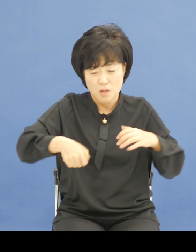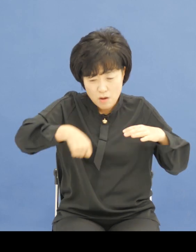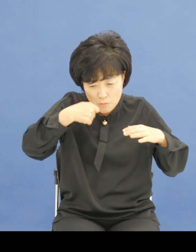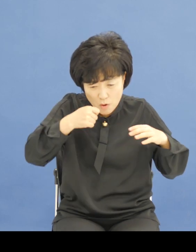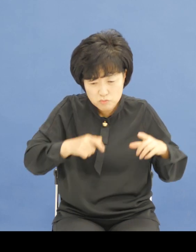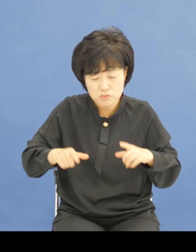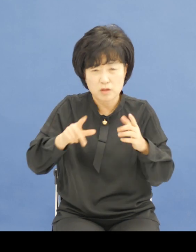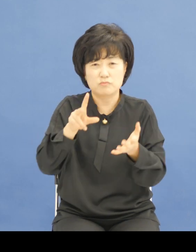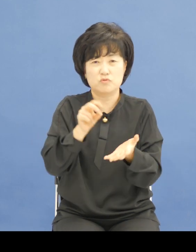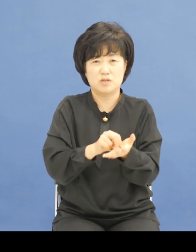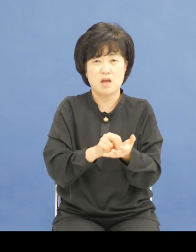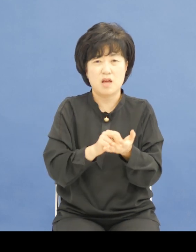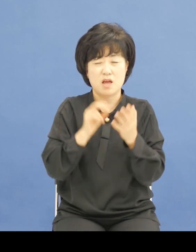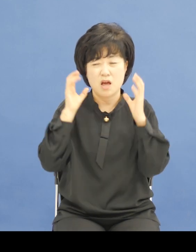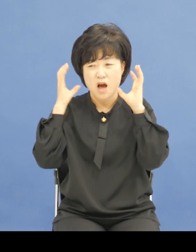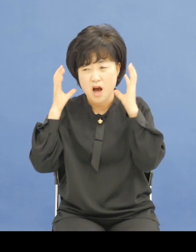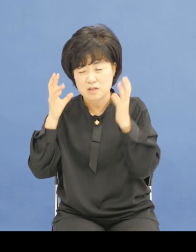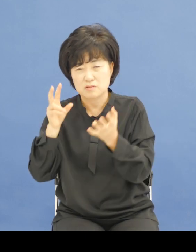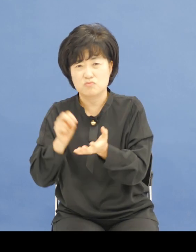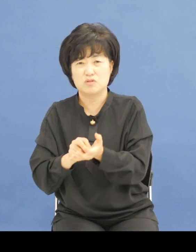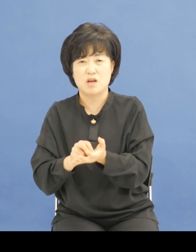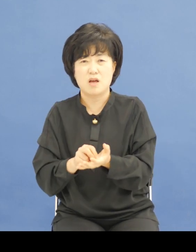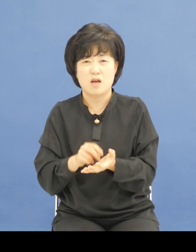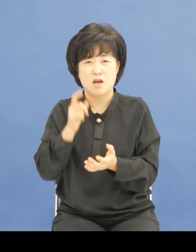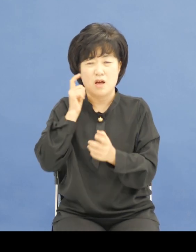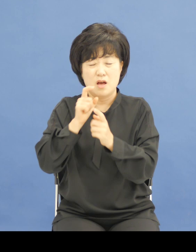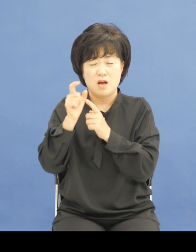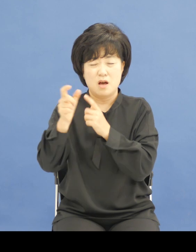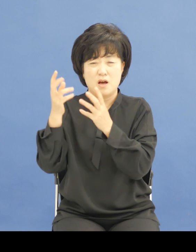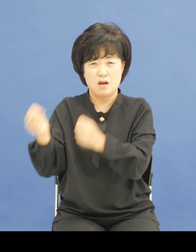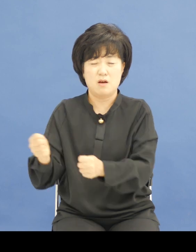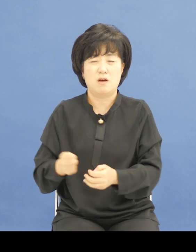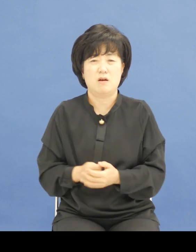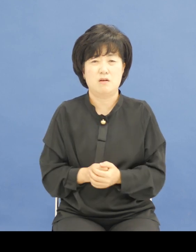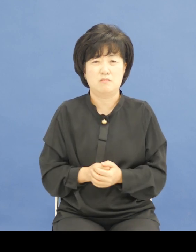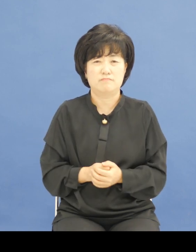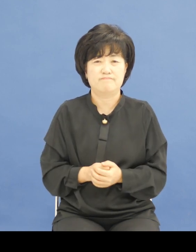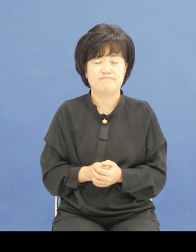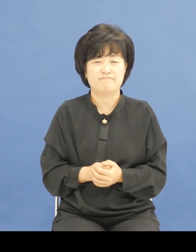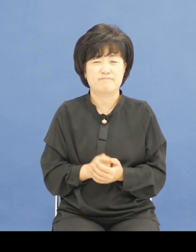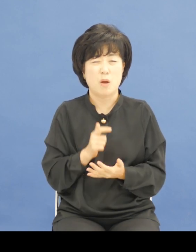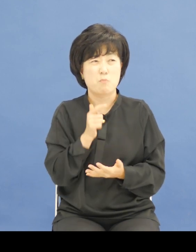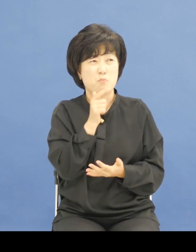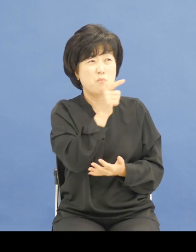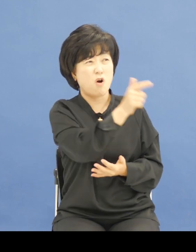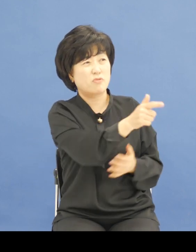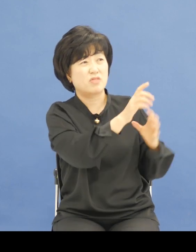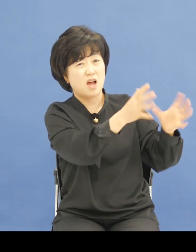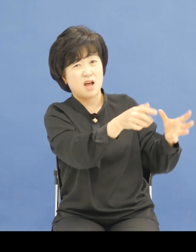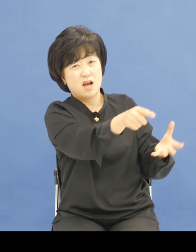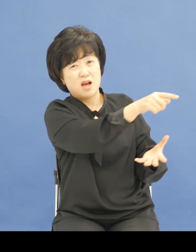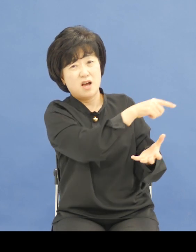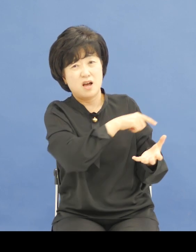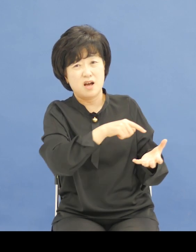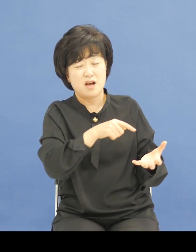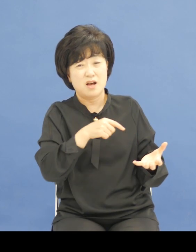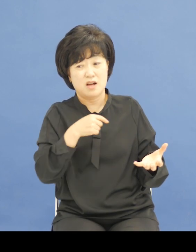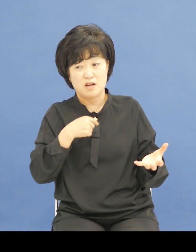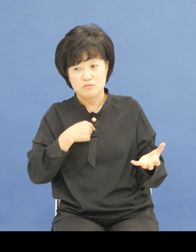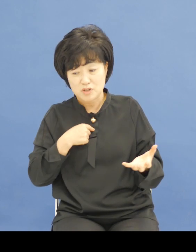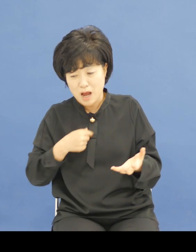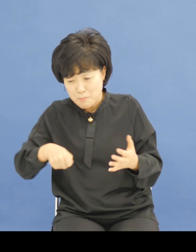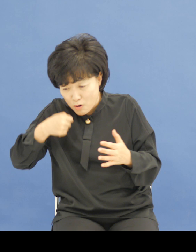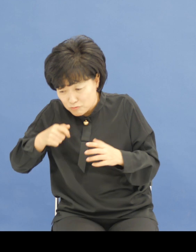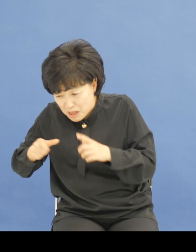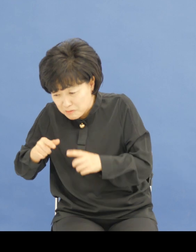문제, 아이들 뭐 여러 가지 문제로 고민들이 많지만 이렇게 머나먼 땅에서 사역하시는 분들은 우리가 생각하는 고민보다